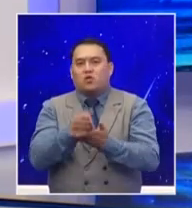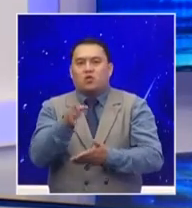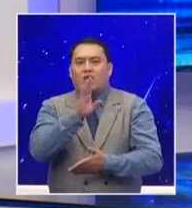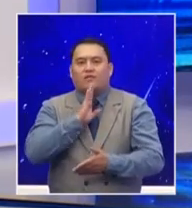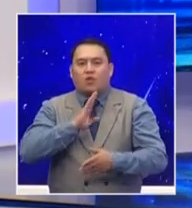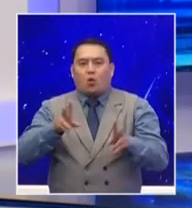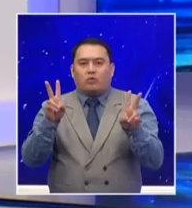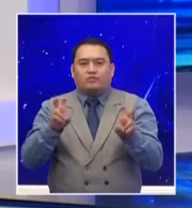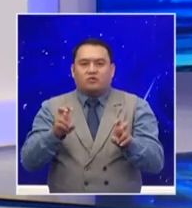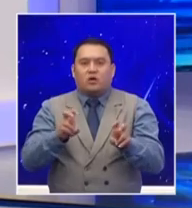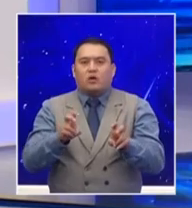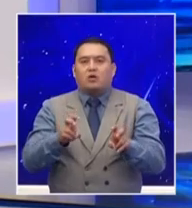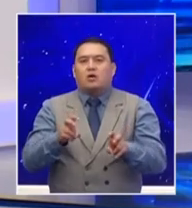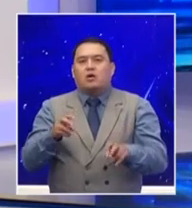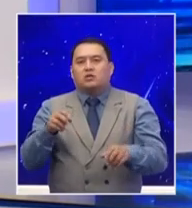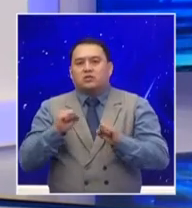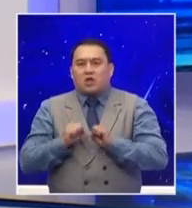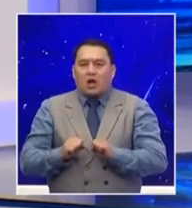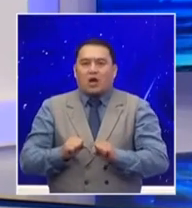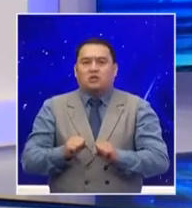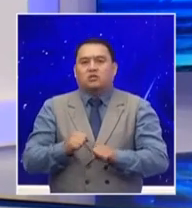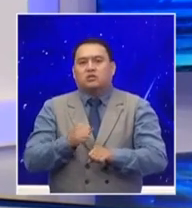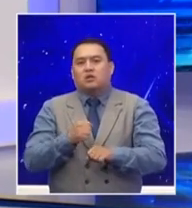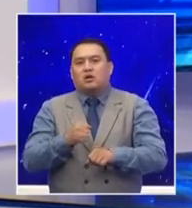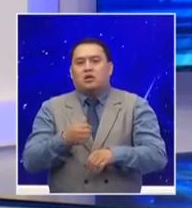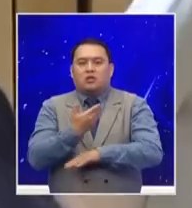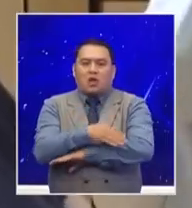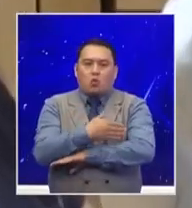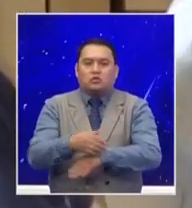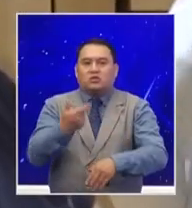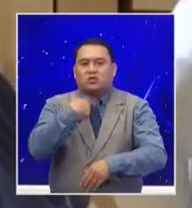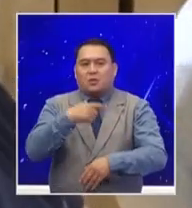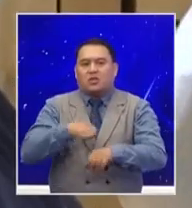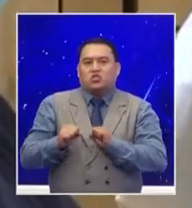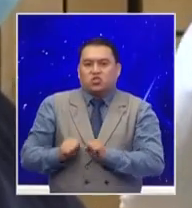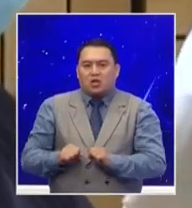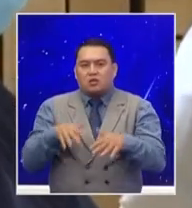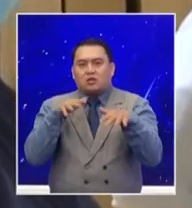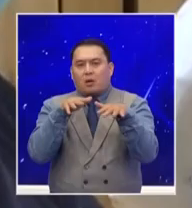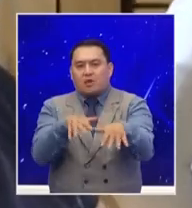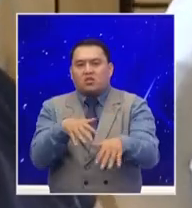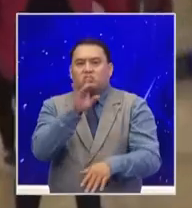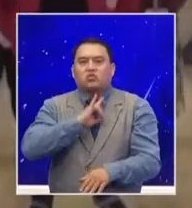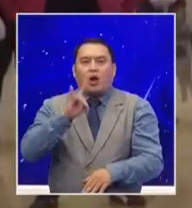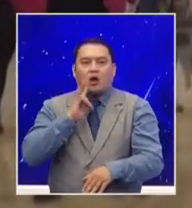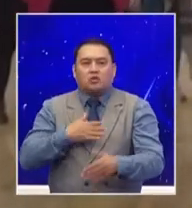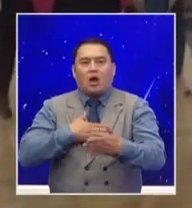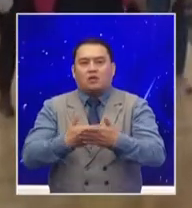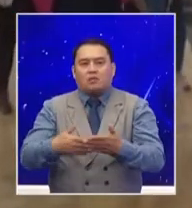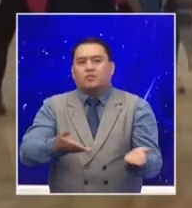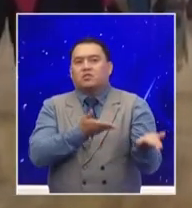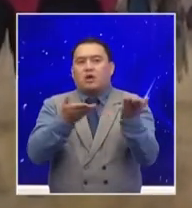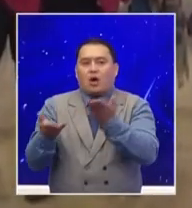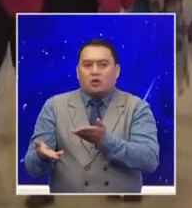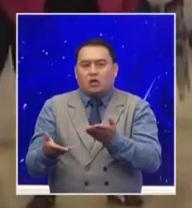которая организовала в Страсбурге курсы защиты от агрессии на улицах. После серии нашумевших нападений на женщин активисты пригласили